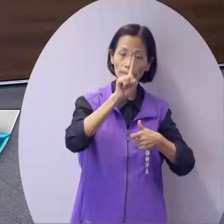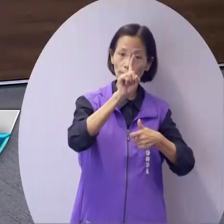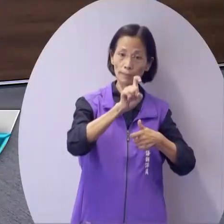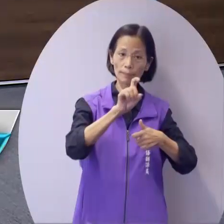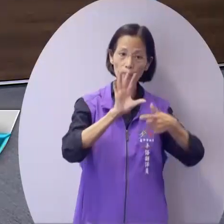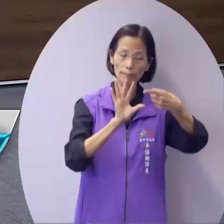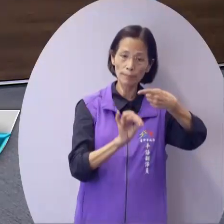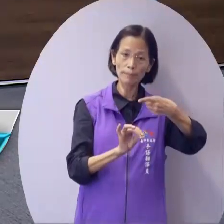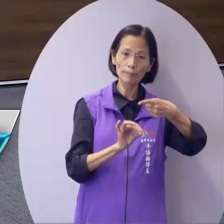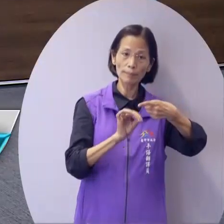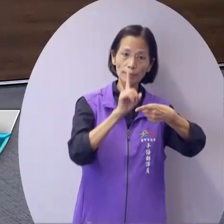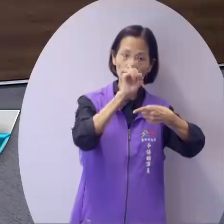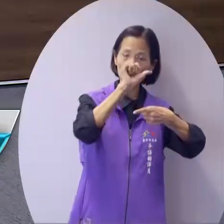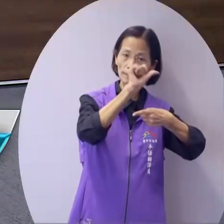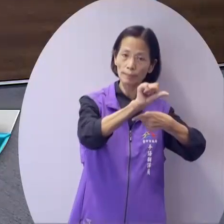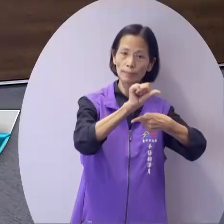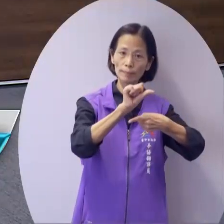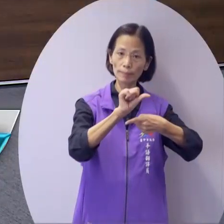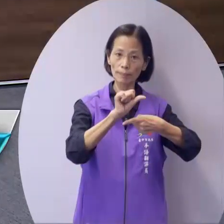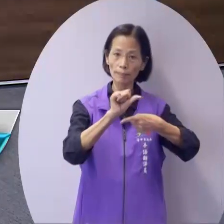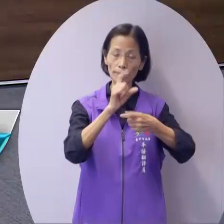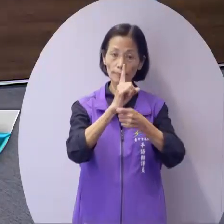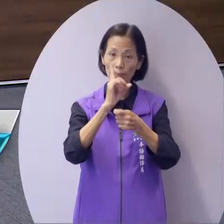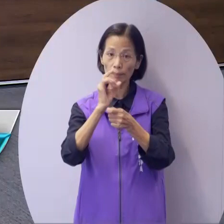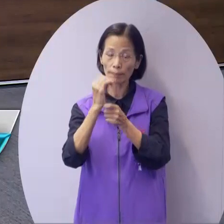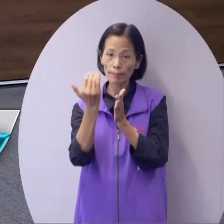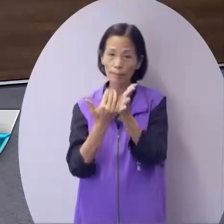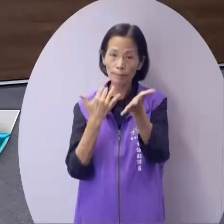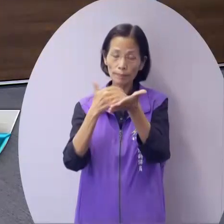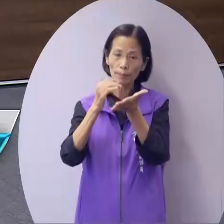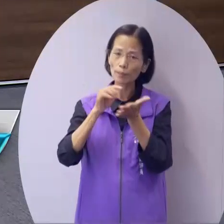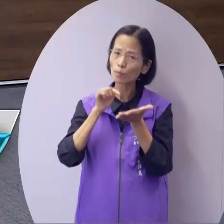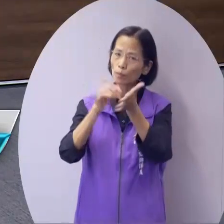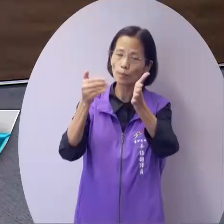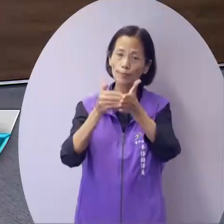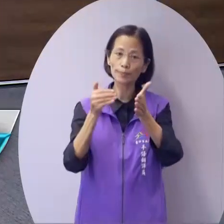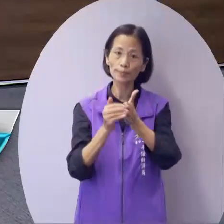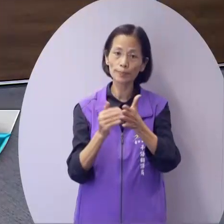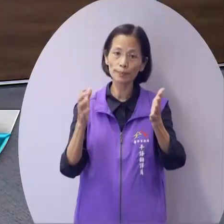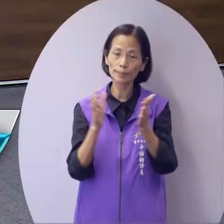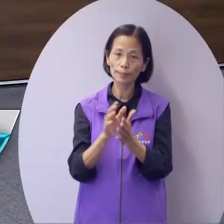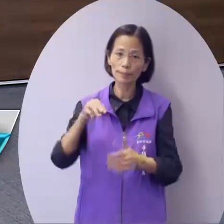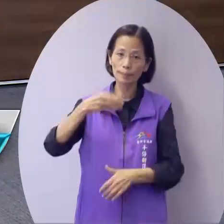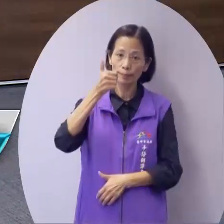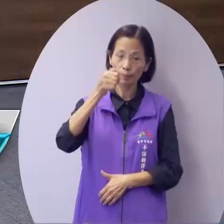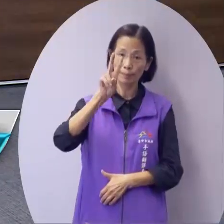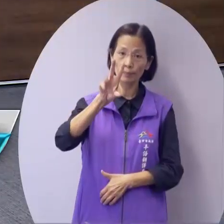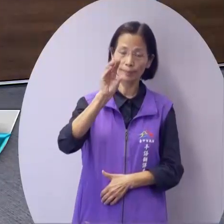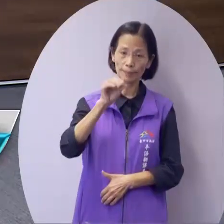529411元。比例15%，已编列110年度预算，合计